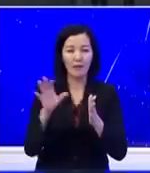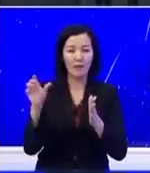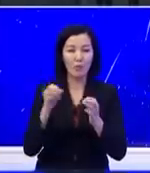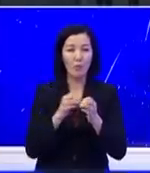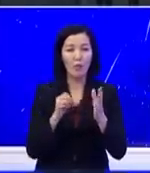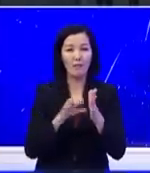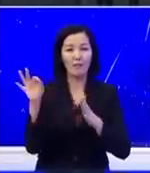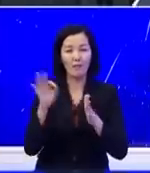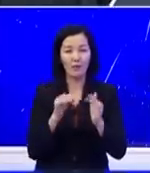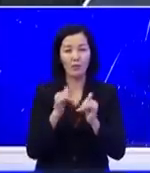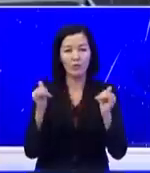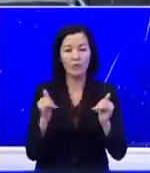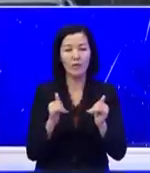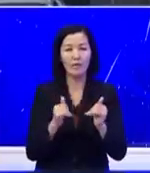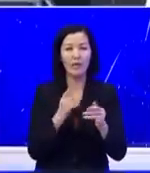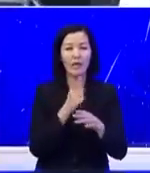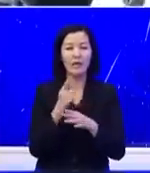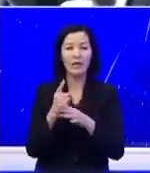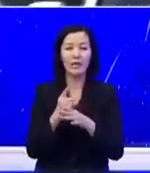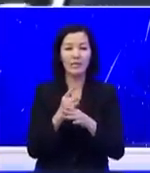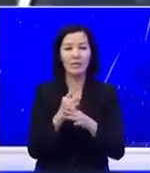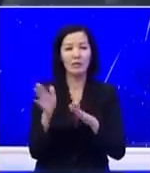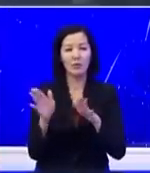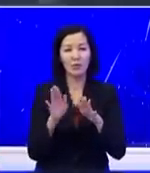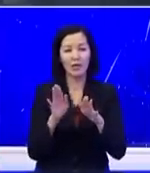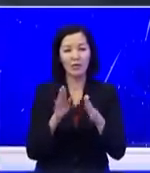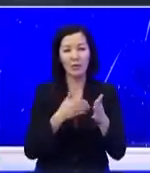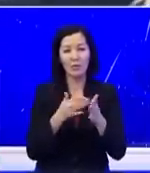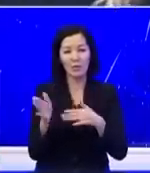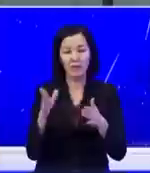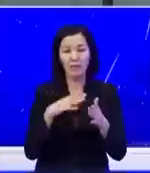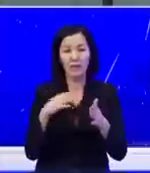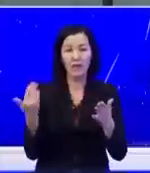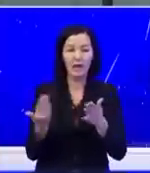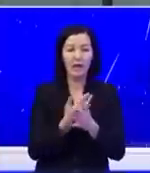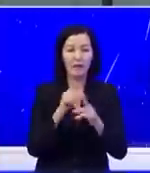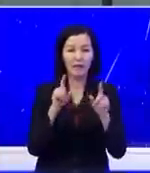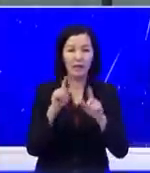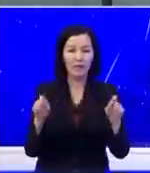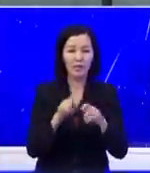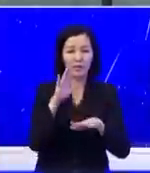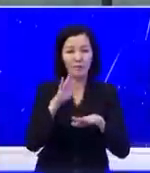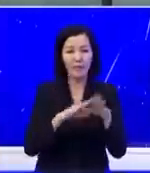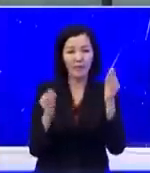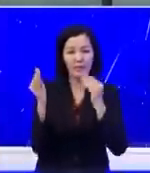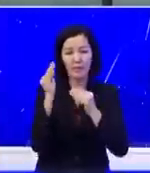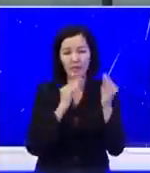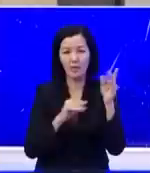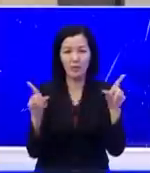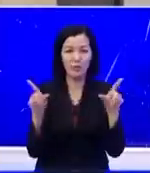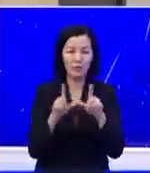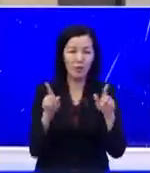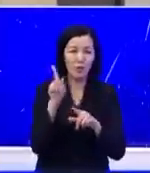шаралары біртіндеп жеңілдетіліп жатыр. Талдықорғандағы 400-ден аса нысанның жұмысы қайта жанданды. Банк, сән салондары, дүкендер.